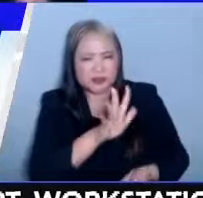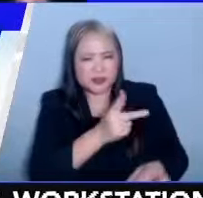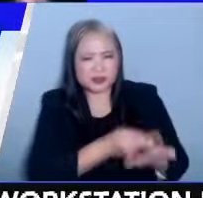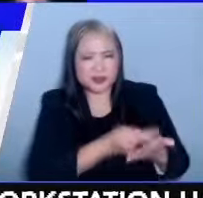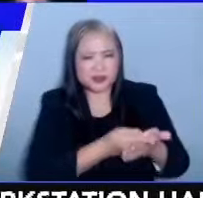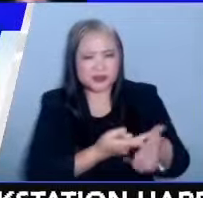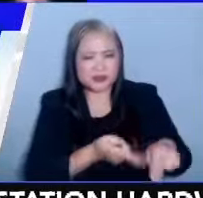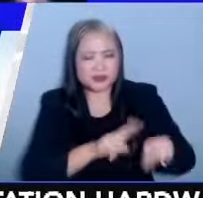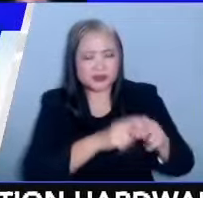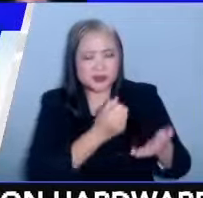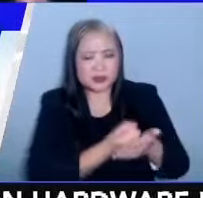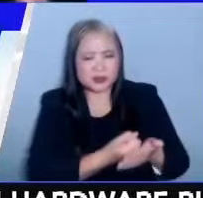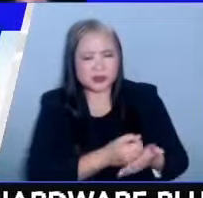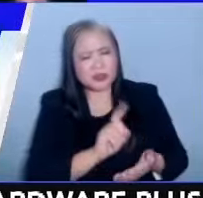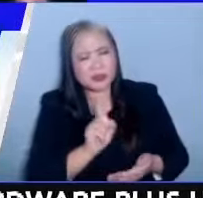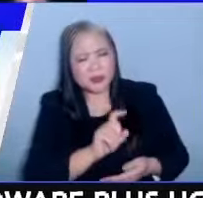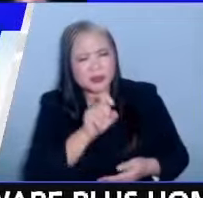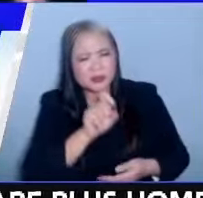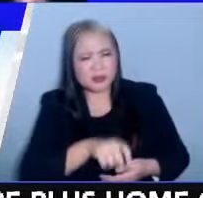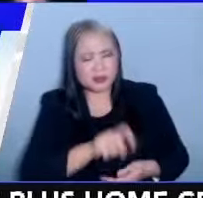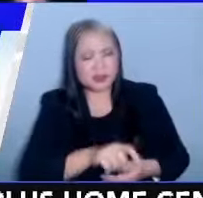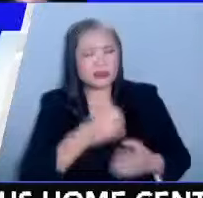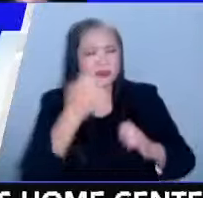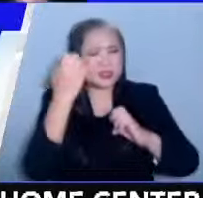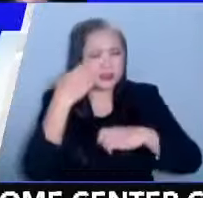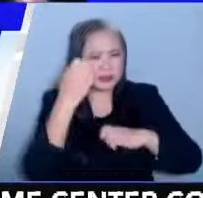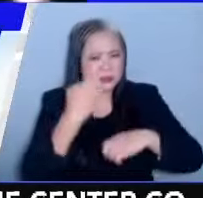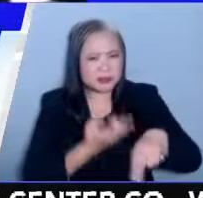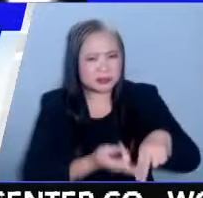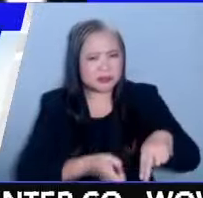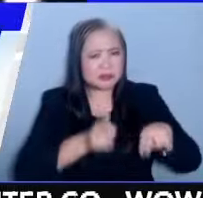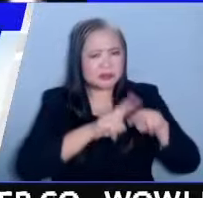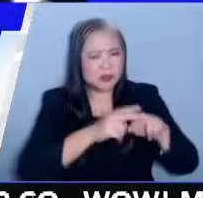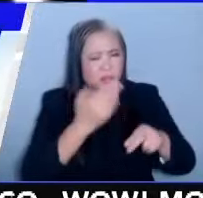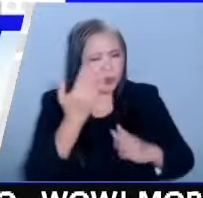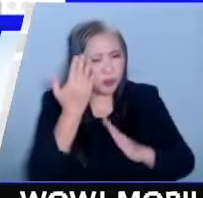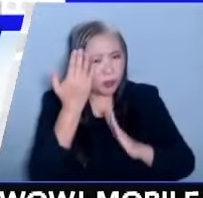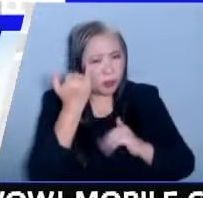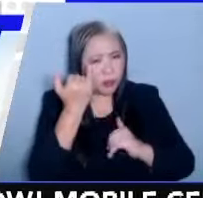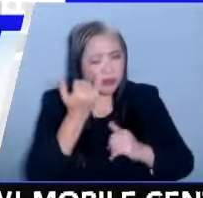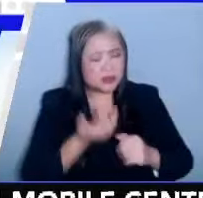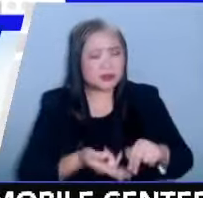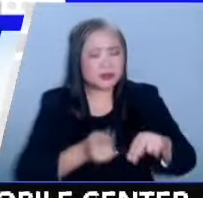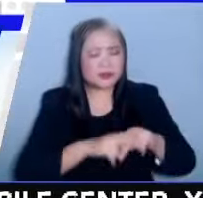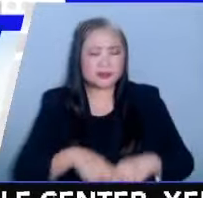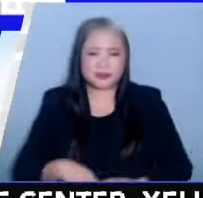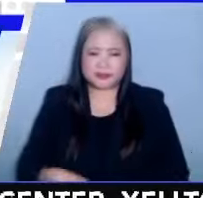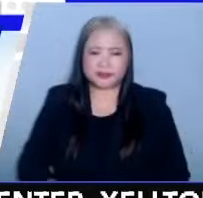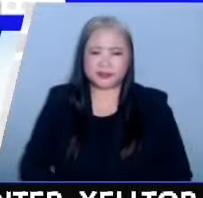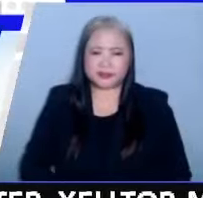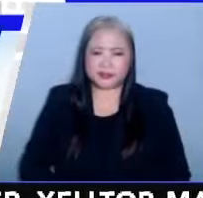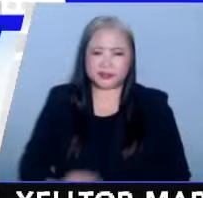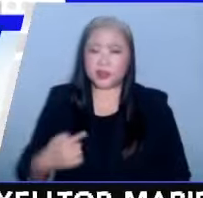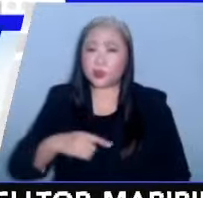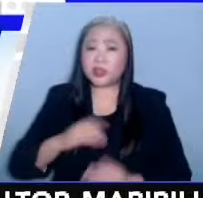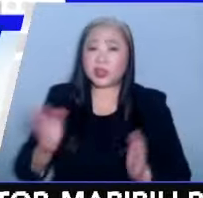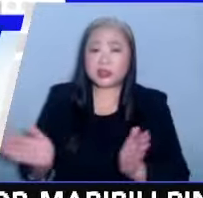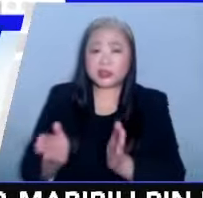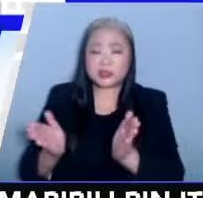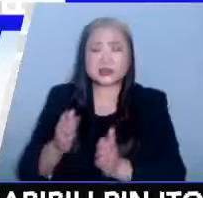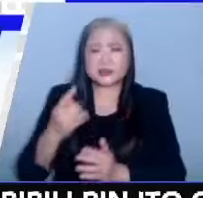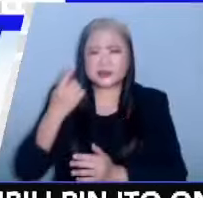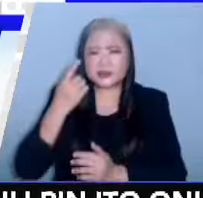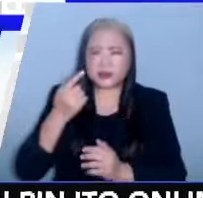manggagawa na inaasahan niyo sana na matanggap Ah okay for one thing po ma'am we were pushing for a50 sana na